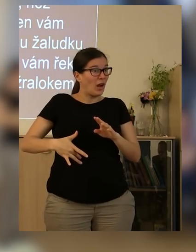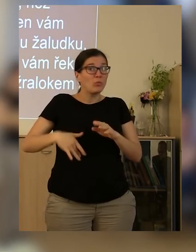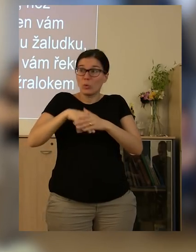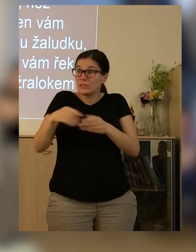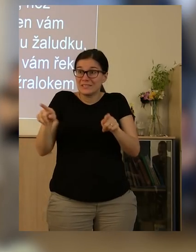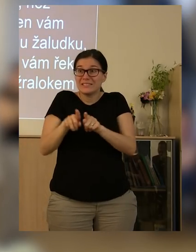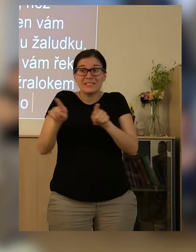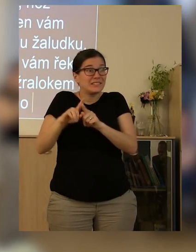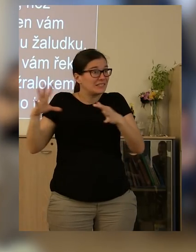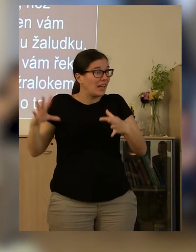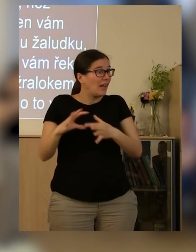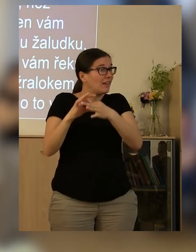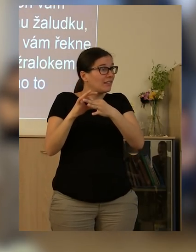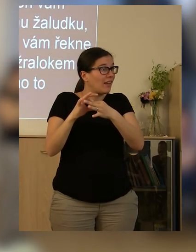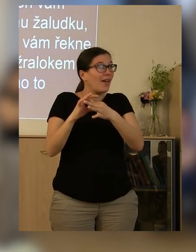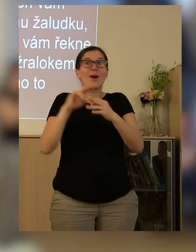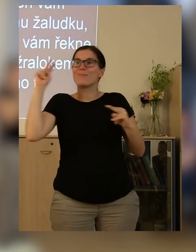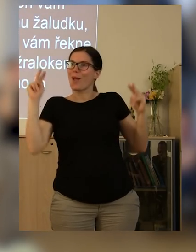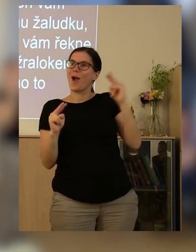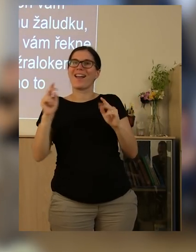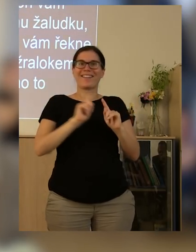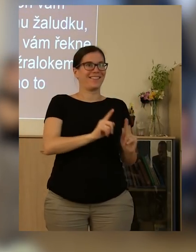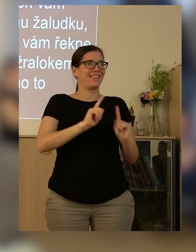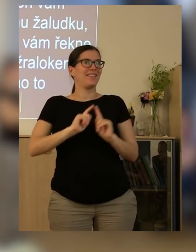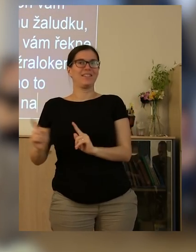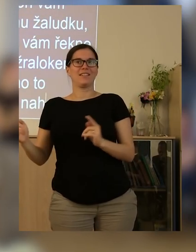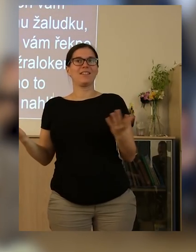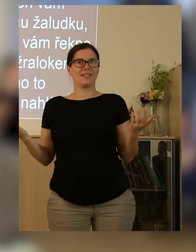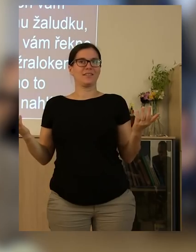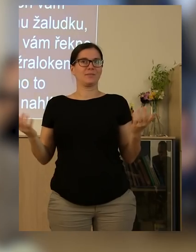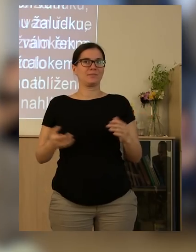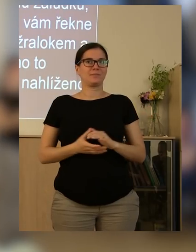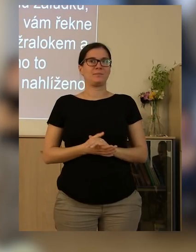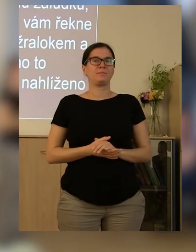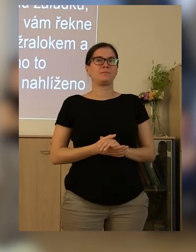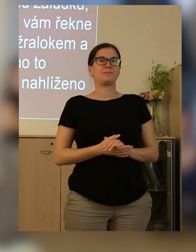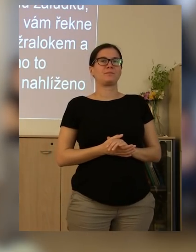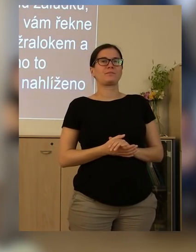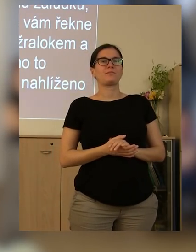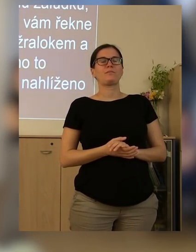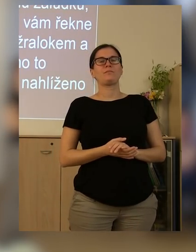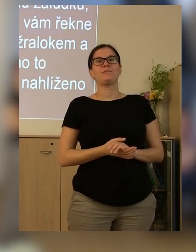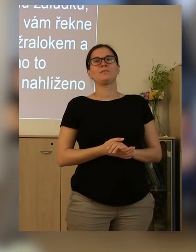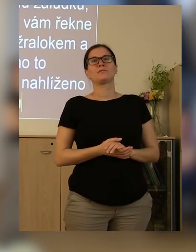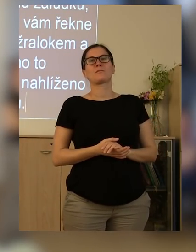též. Pouze nahlíženo z jednoho, jak si úhlu pohledu, z myšlíme.